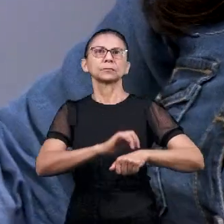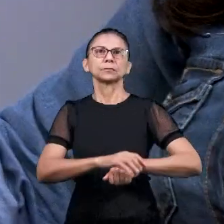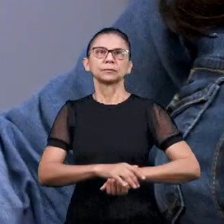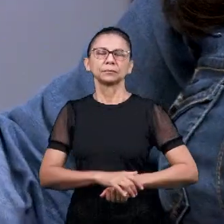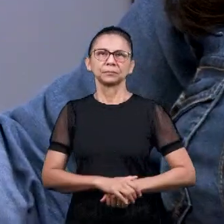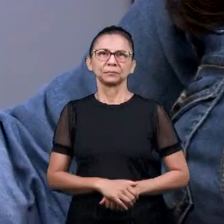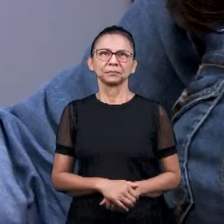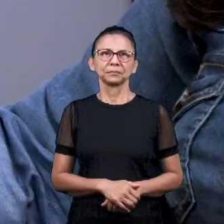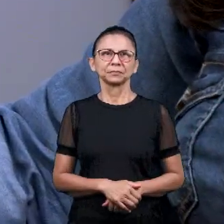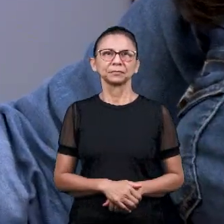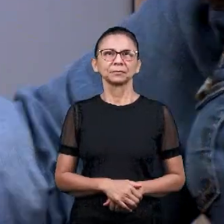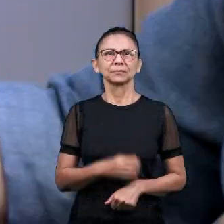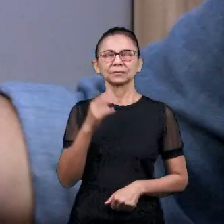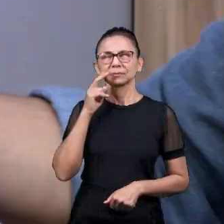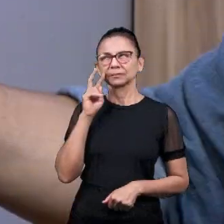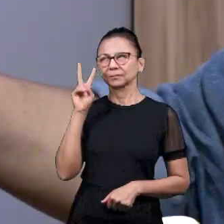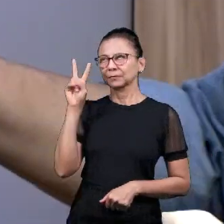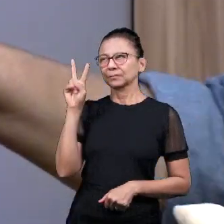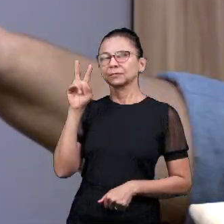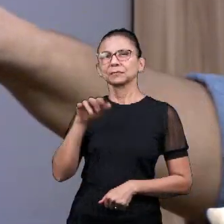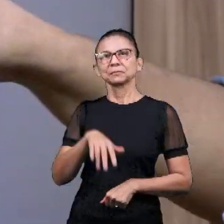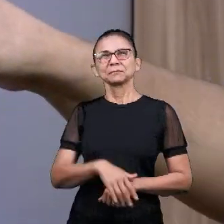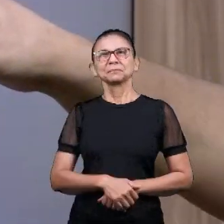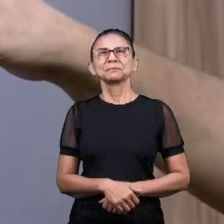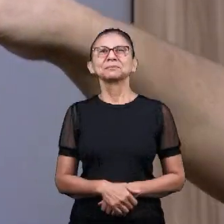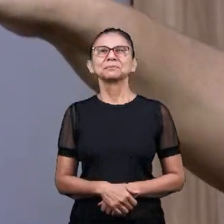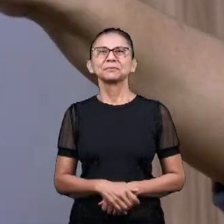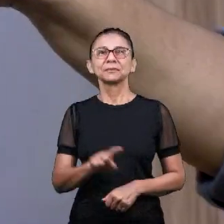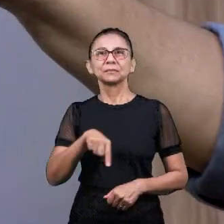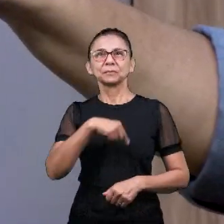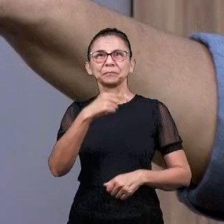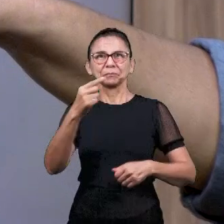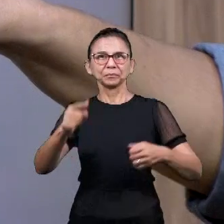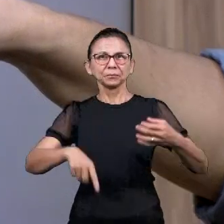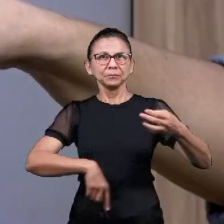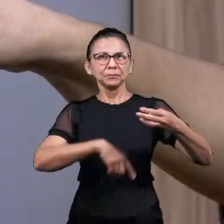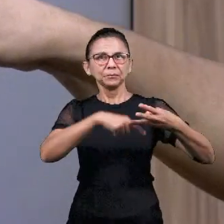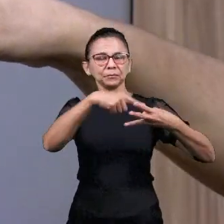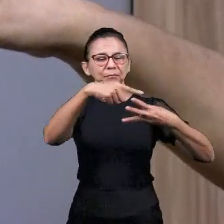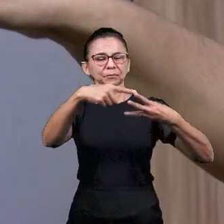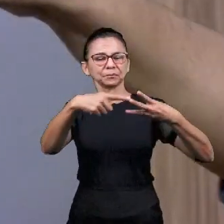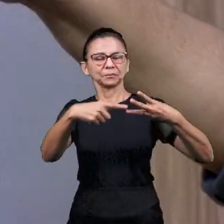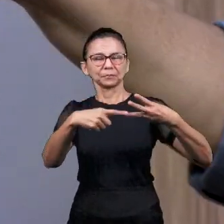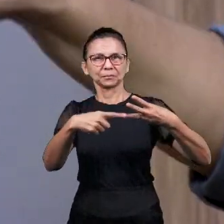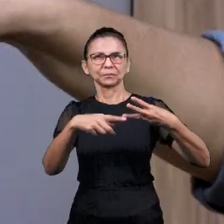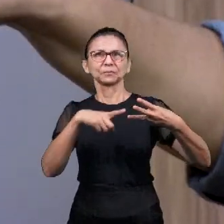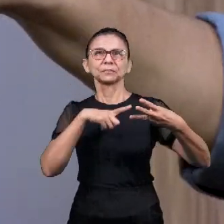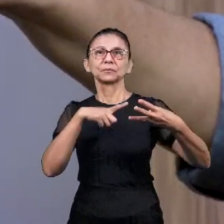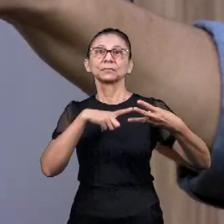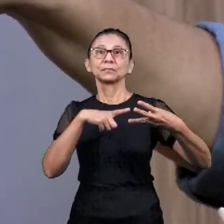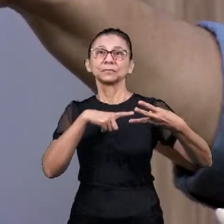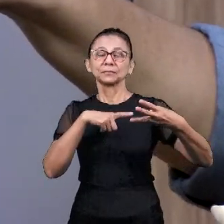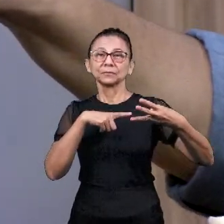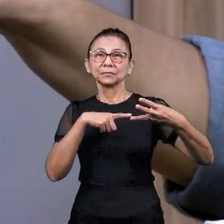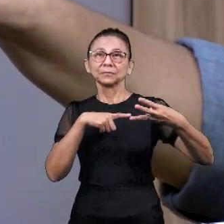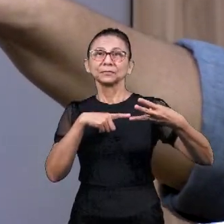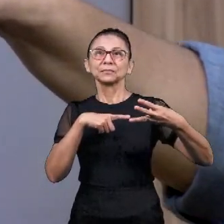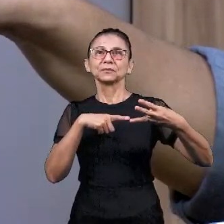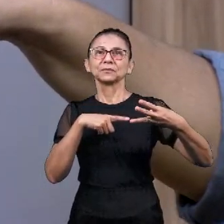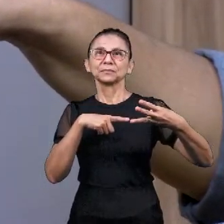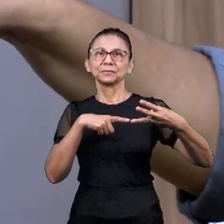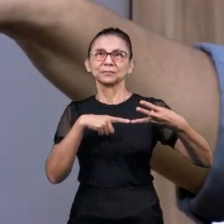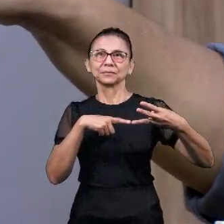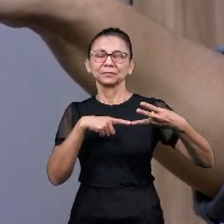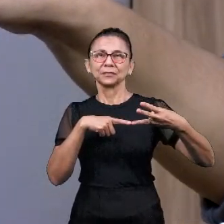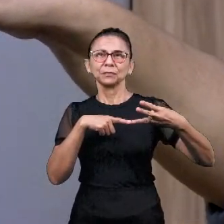là. Et après, dans le 3e compas, nous avons aussi la figure de